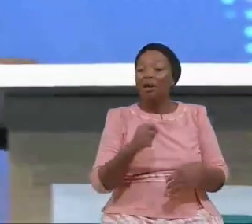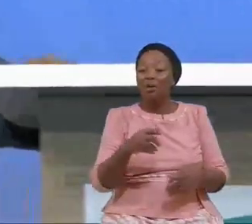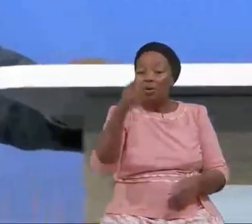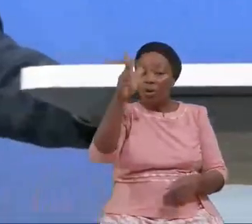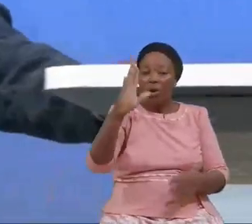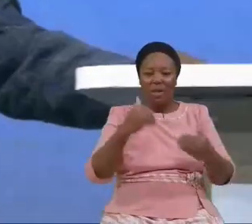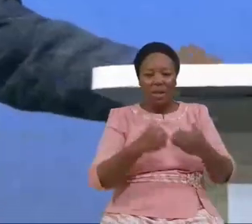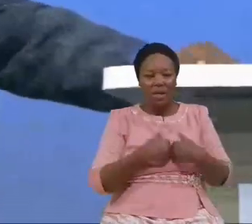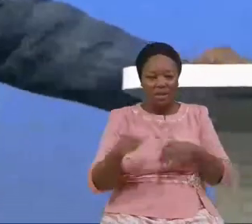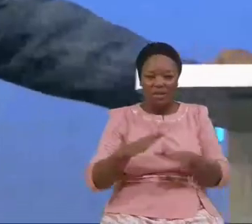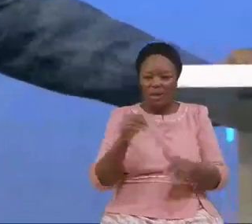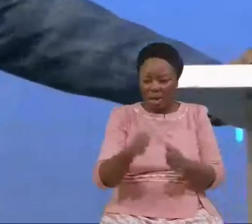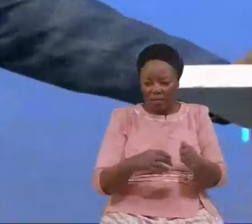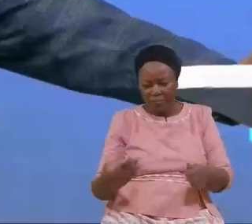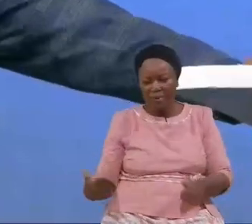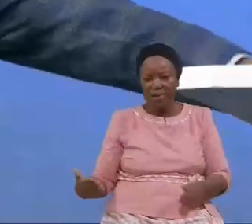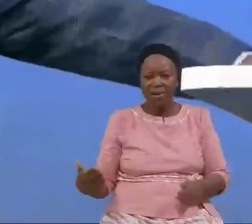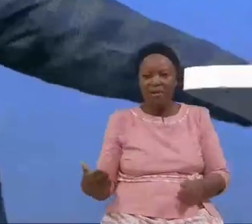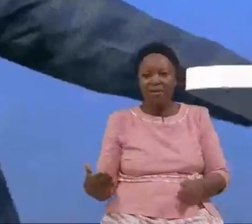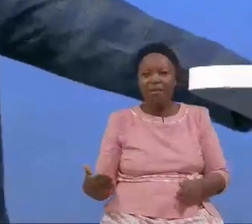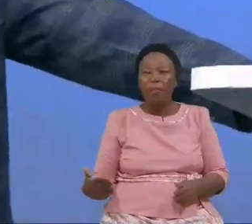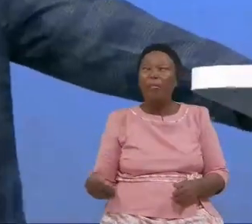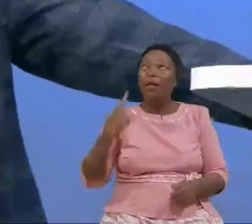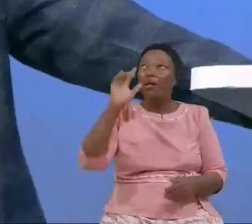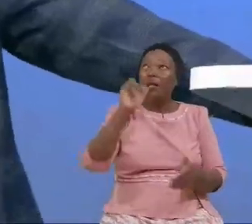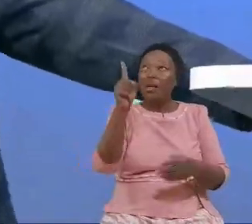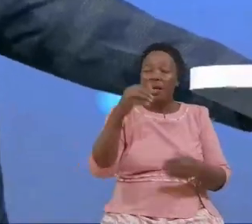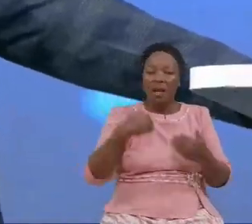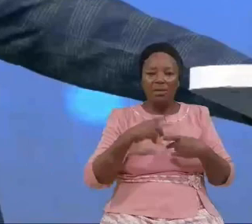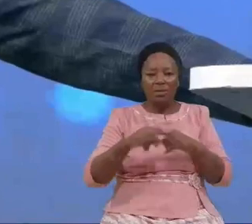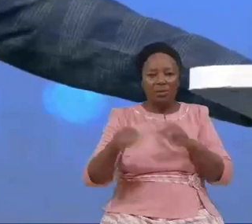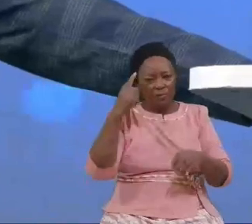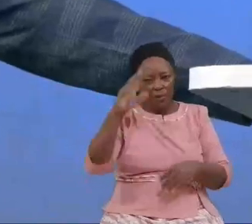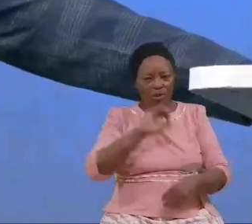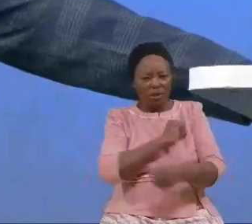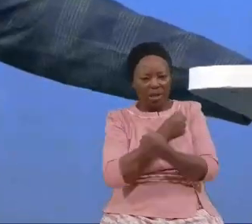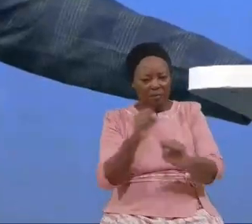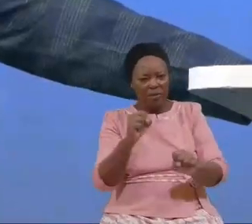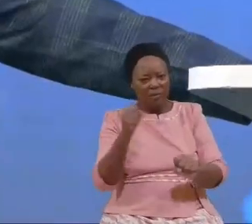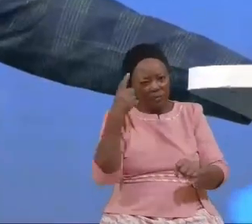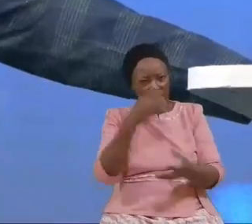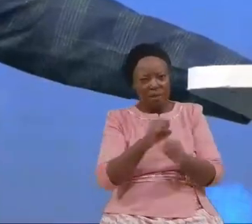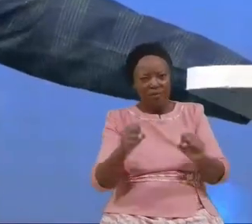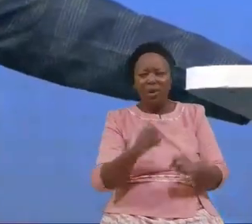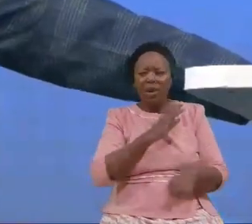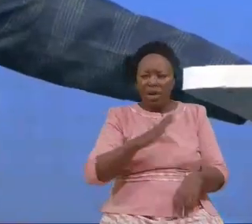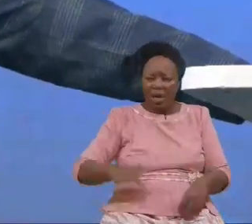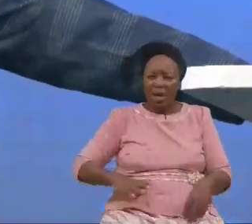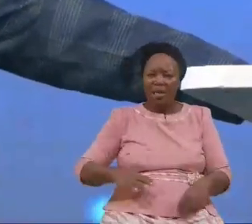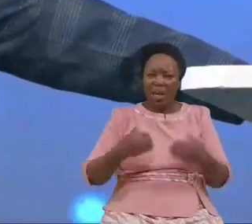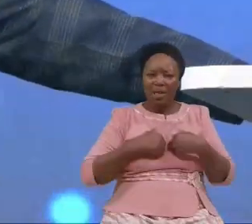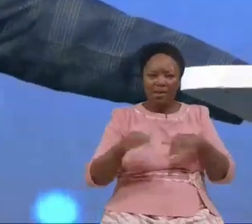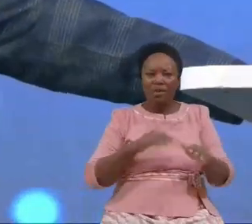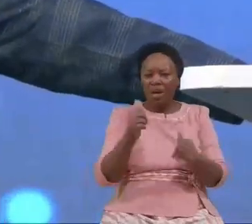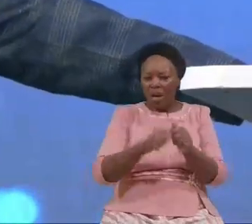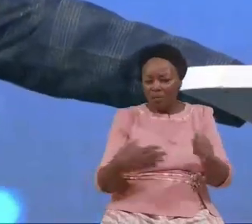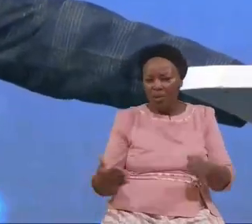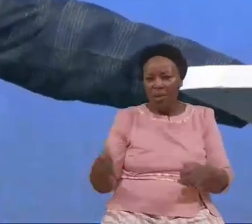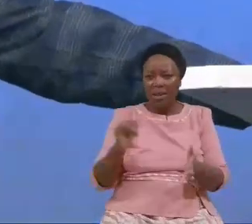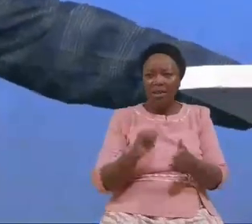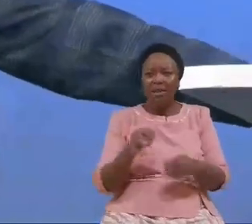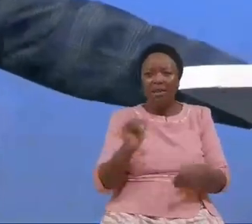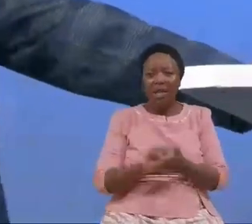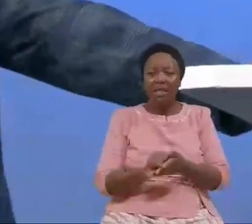a fait tout ce qui devrait faire pour ton salut Christ a fait tout ce qui devrait faire